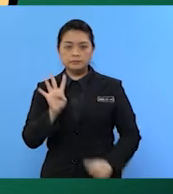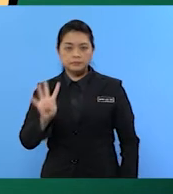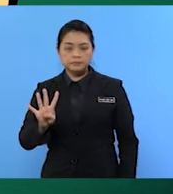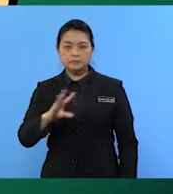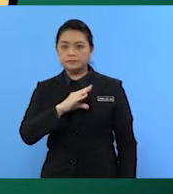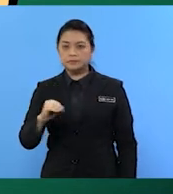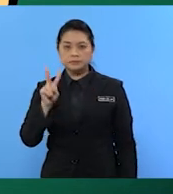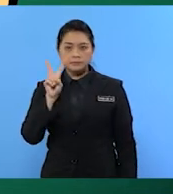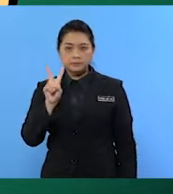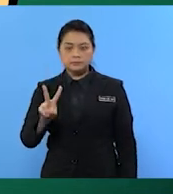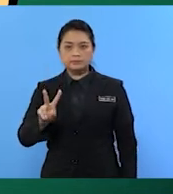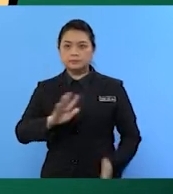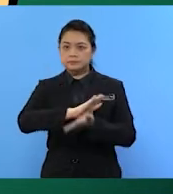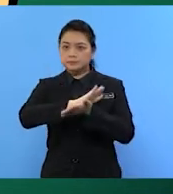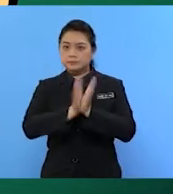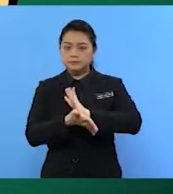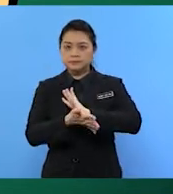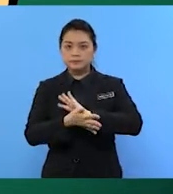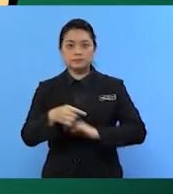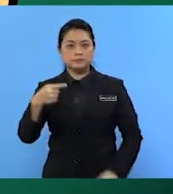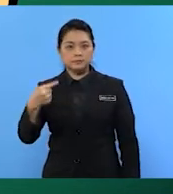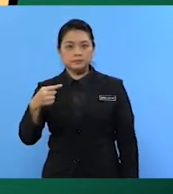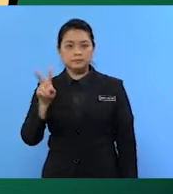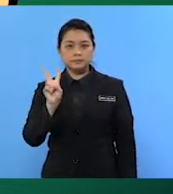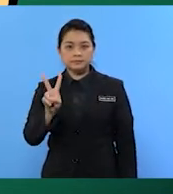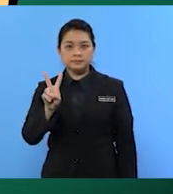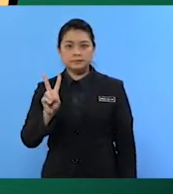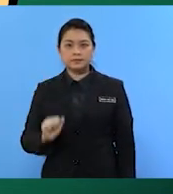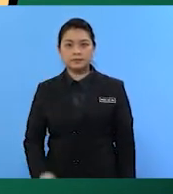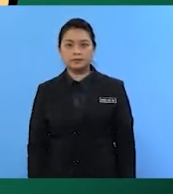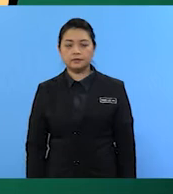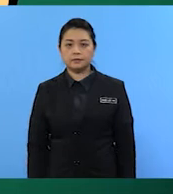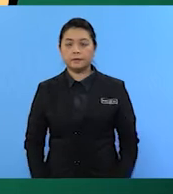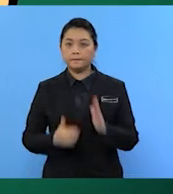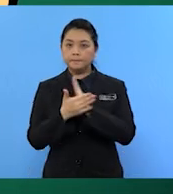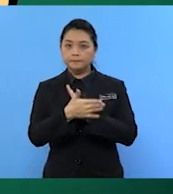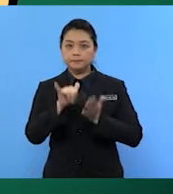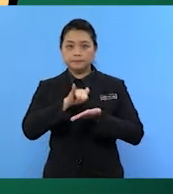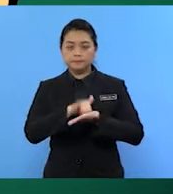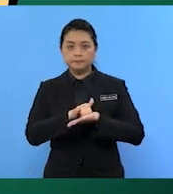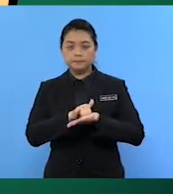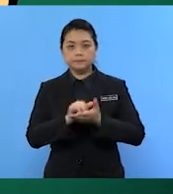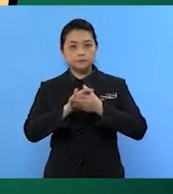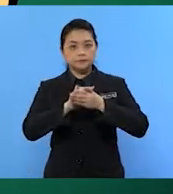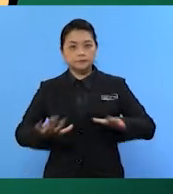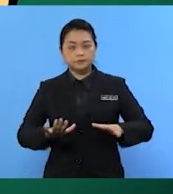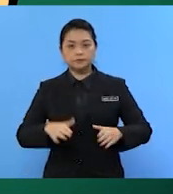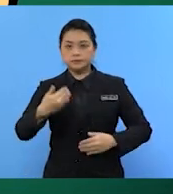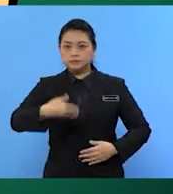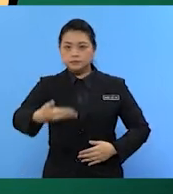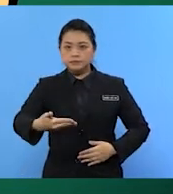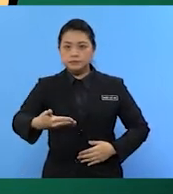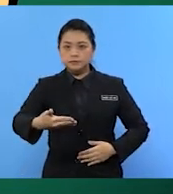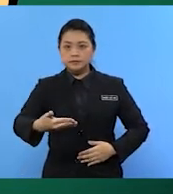dan 2 menjadi negatif 2. Oleh itu, penyelesaian